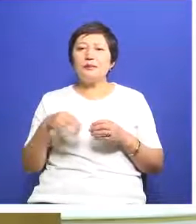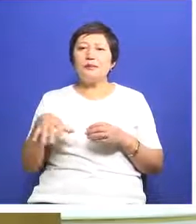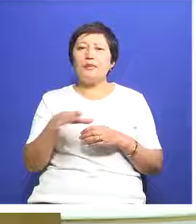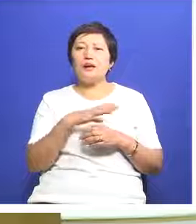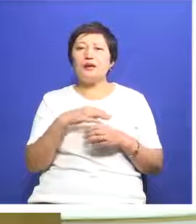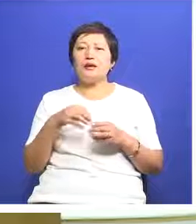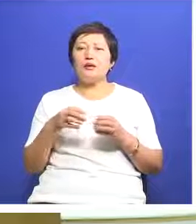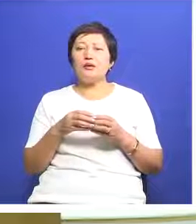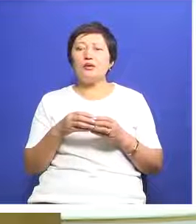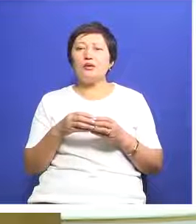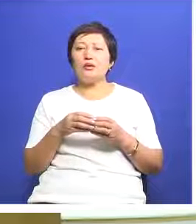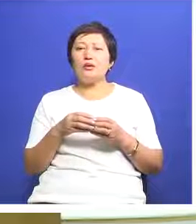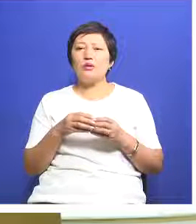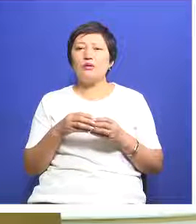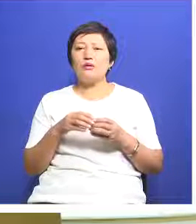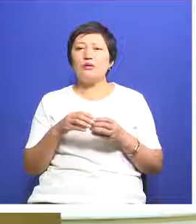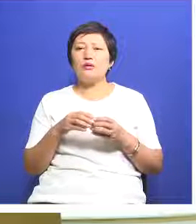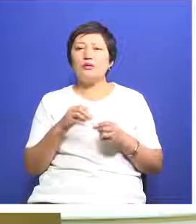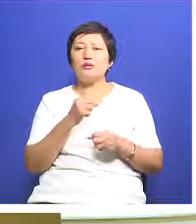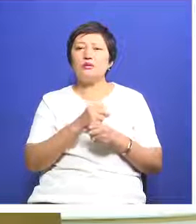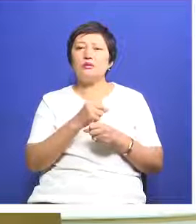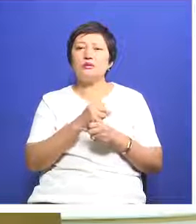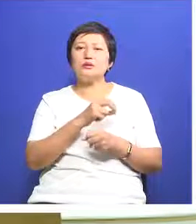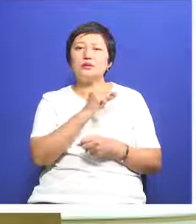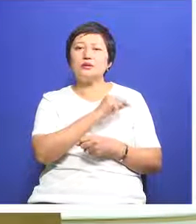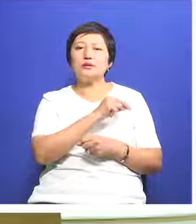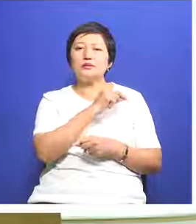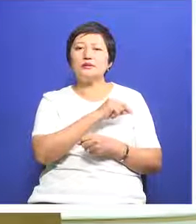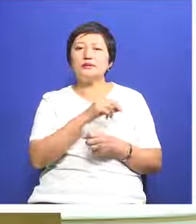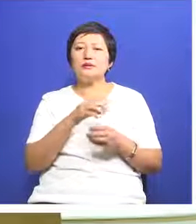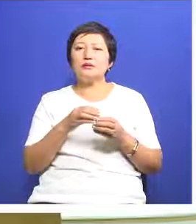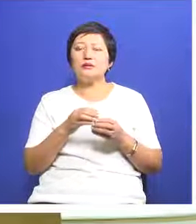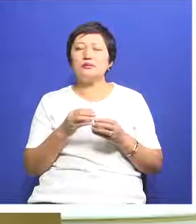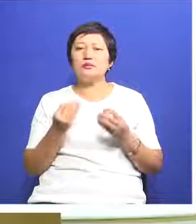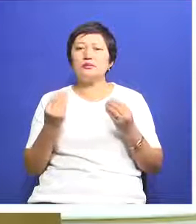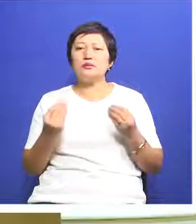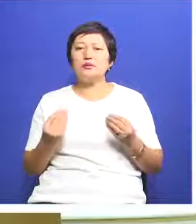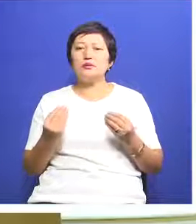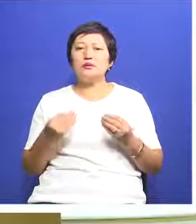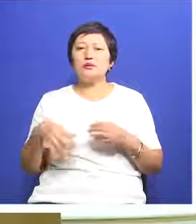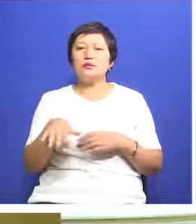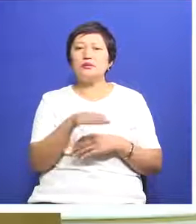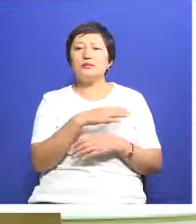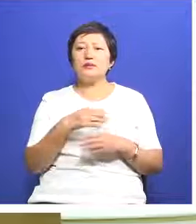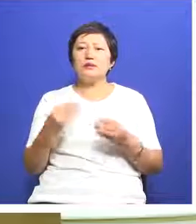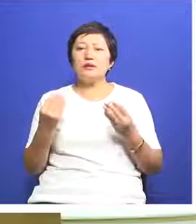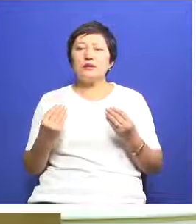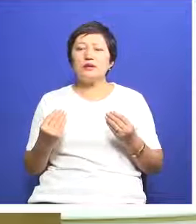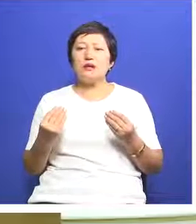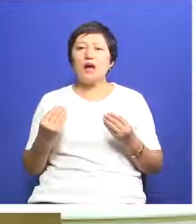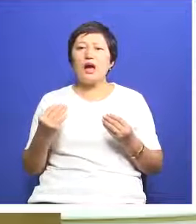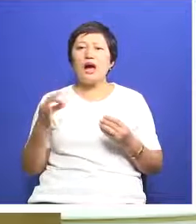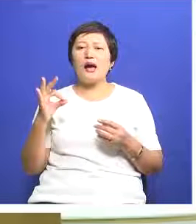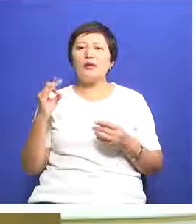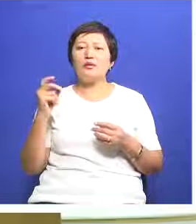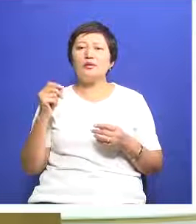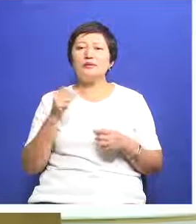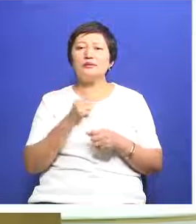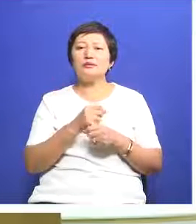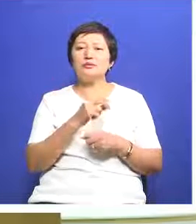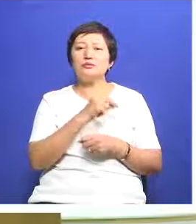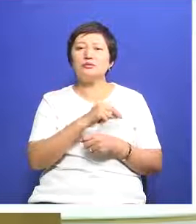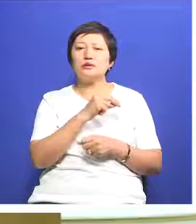барлығы өз шаруасымен айналысып жатыр. Қазір онысында біз қазір тағы мынау ақыл қоғам жұмысқа